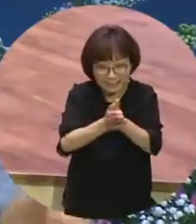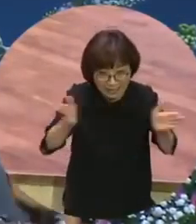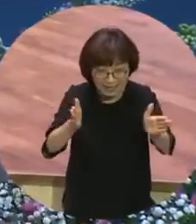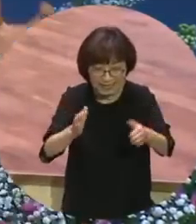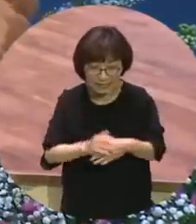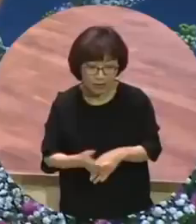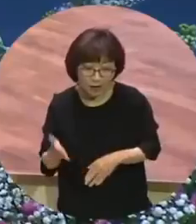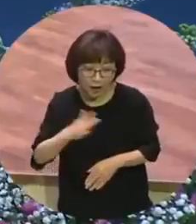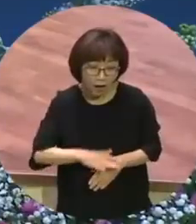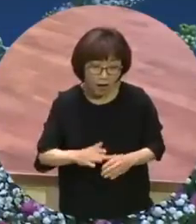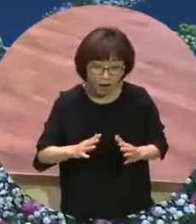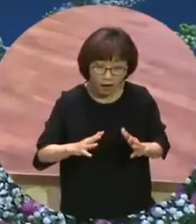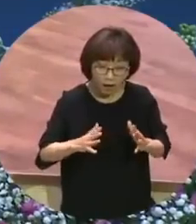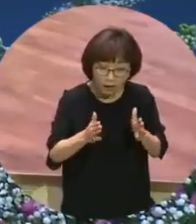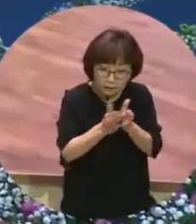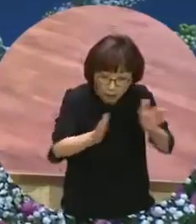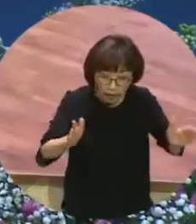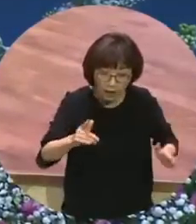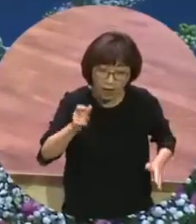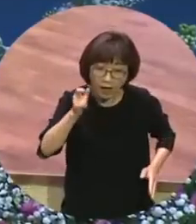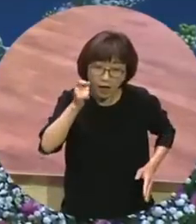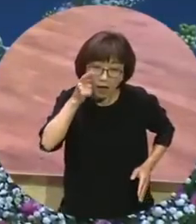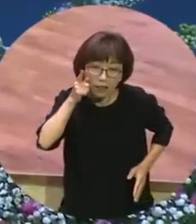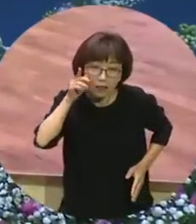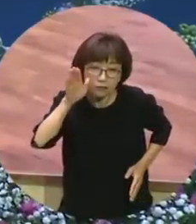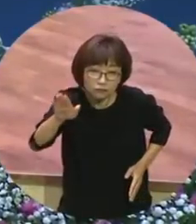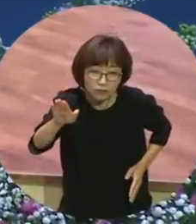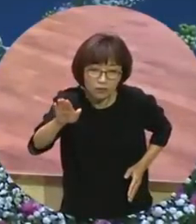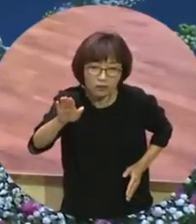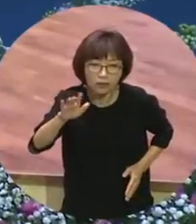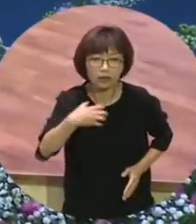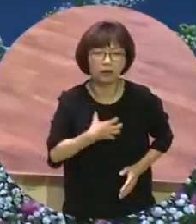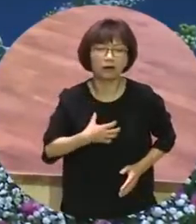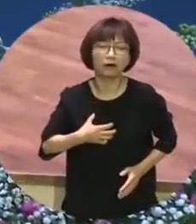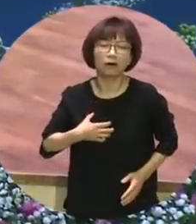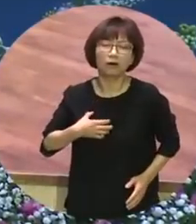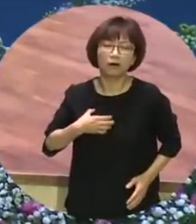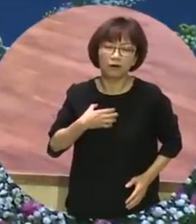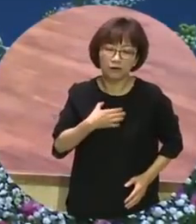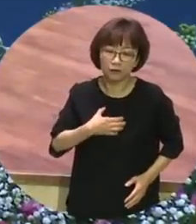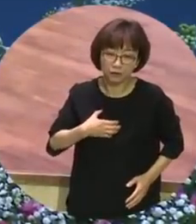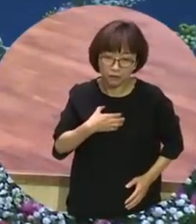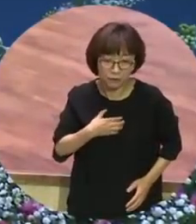또 다른 고민거리가 찾아왔어요. 분위기가 그렇게 또 돌아갑니다. 어떻게 돌아가느냐.